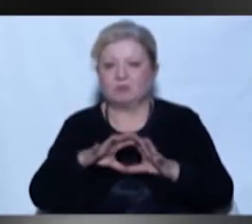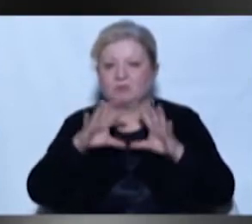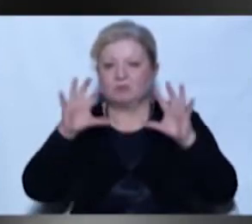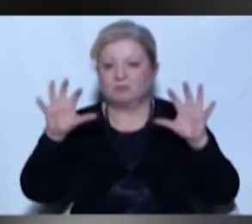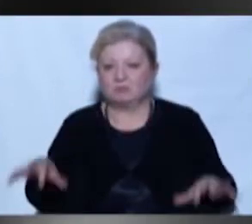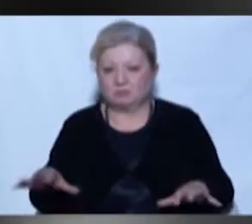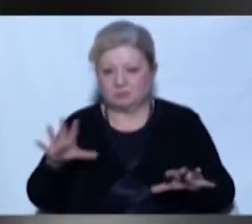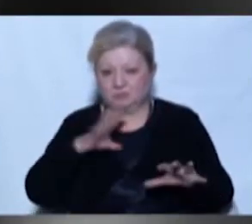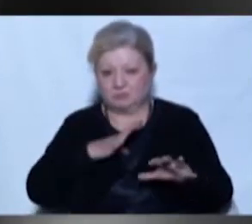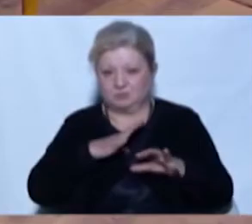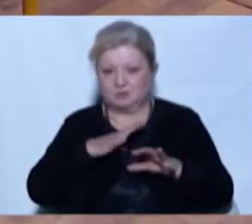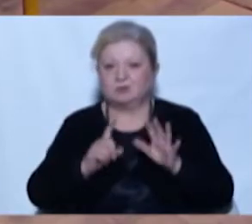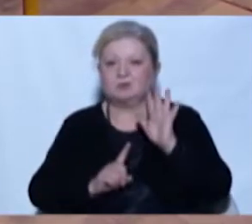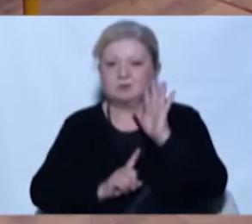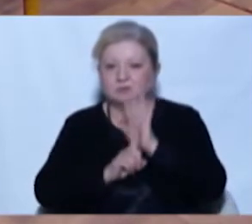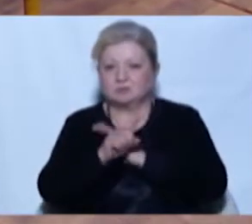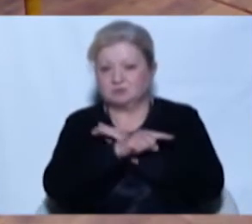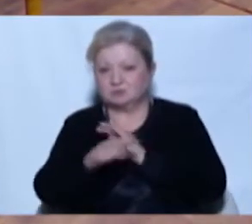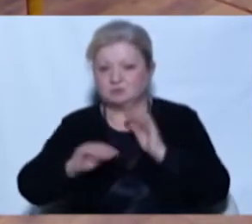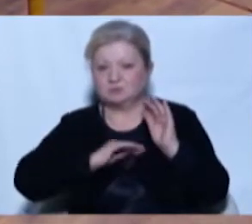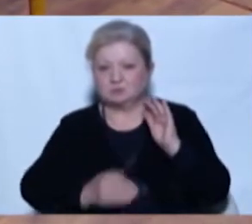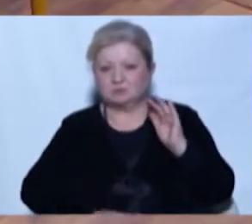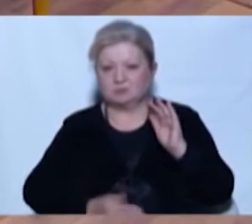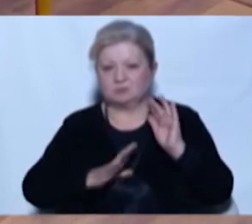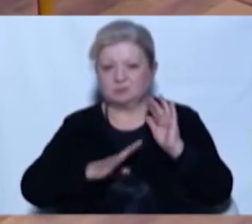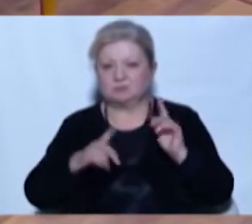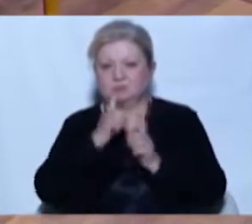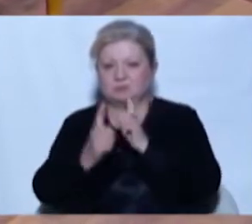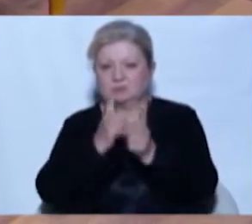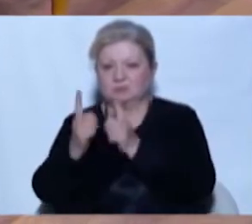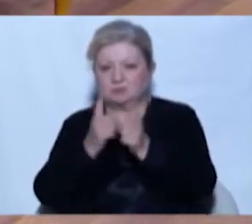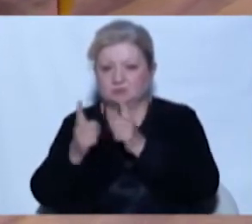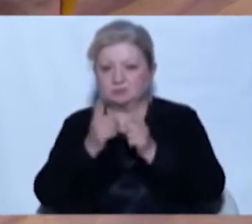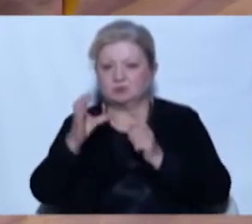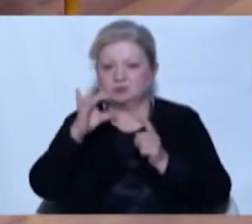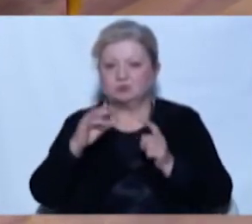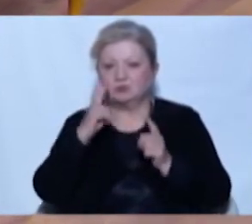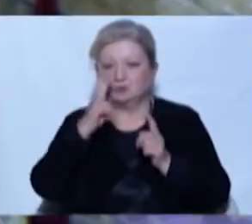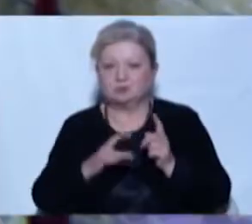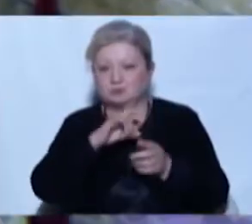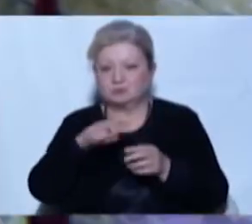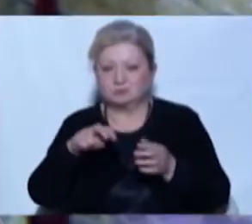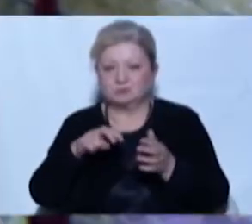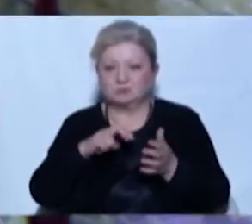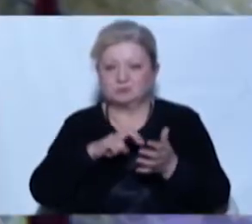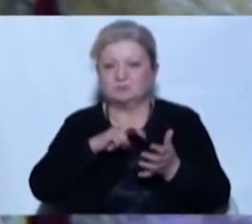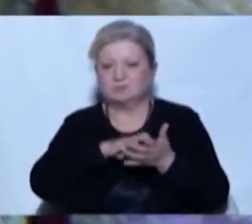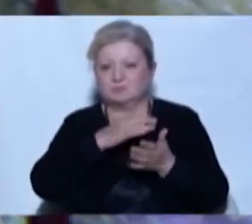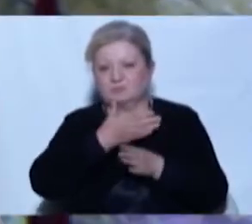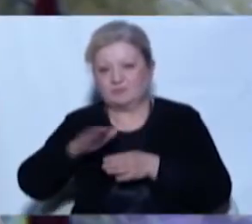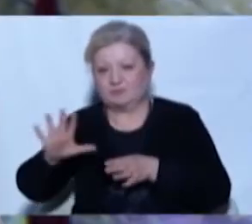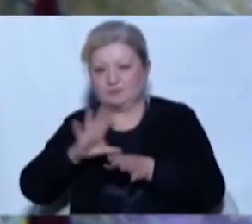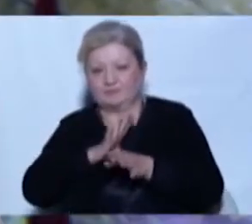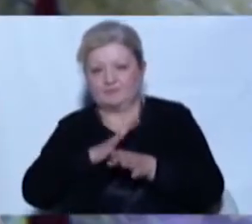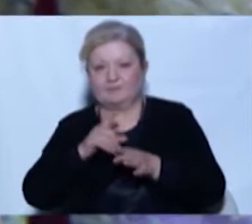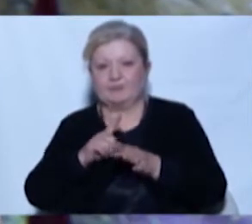შემდეგაც პოლონეთში დაიწყო დემოკრატიული გარდაქმნები და პოლონეთი ფაქტიურად სოციალისტური სისტემის გარეთ აღმოჩნდა. Შედარებით